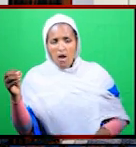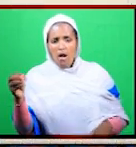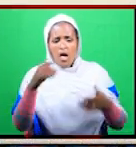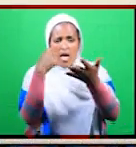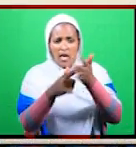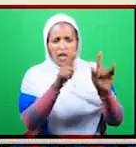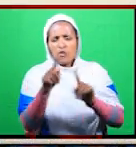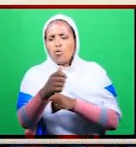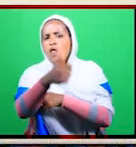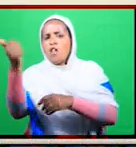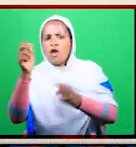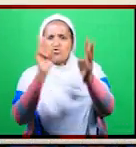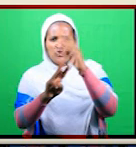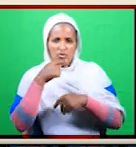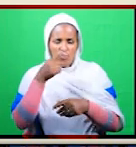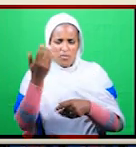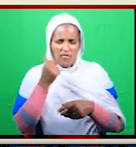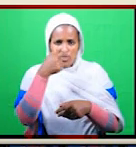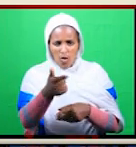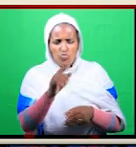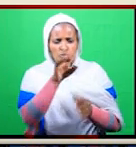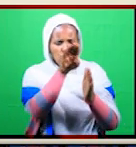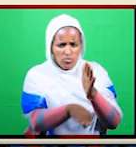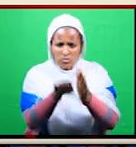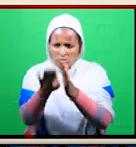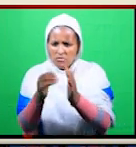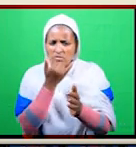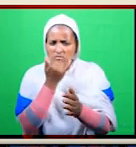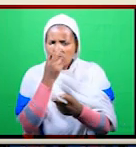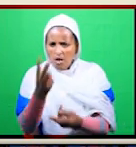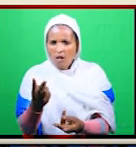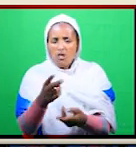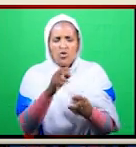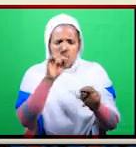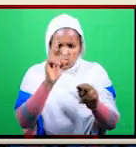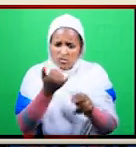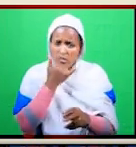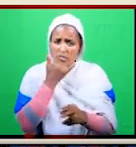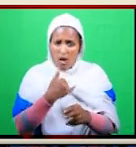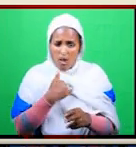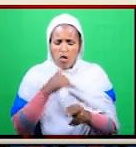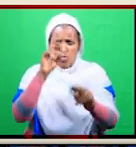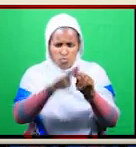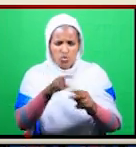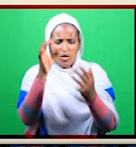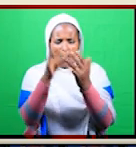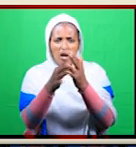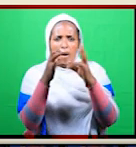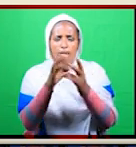ነው። በመጠናናት ህይወት ውስጥ እኮ መጠናናት ማለት አንዱ የአንዱን ፍጹም መሆን የሚያጠናበት